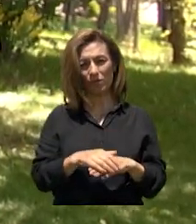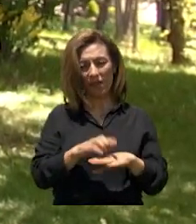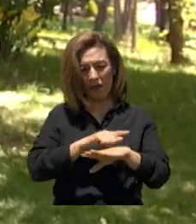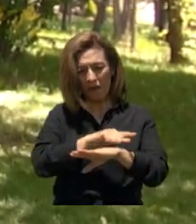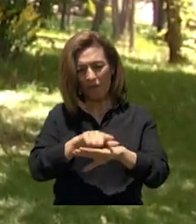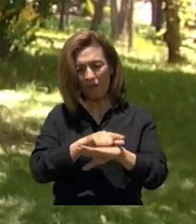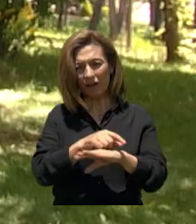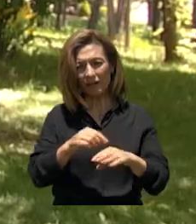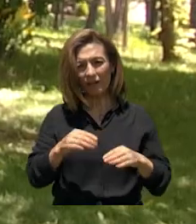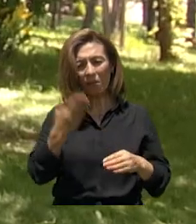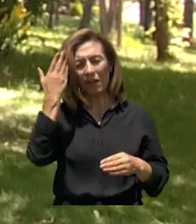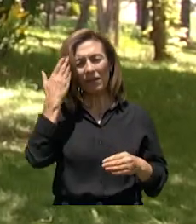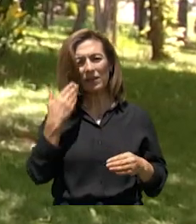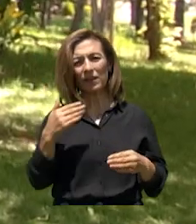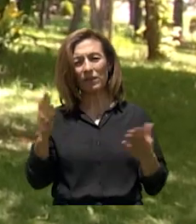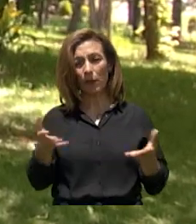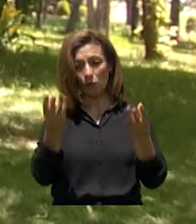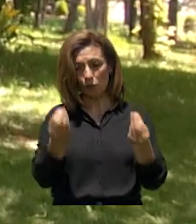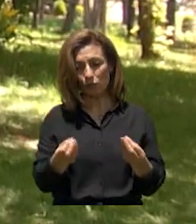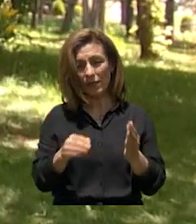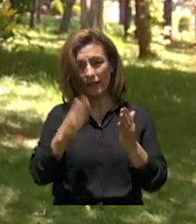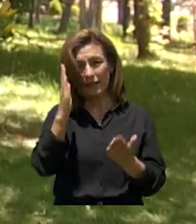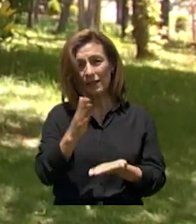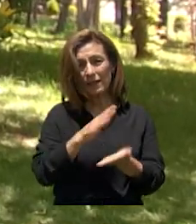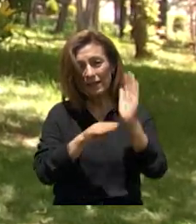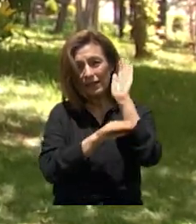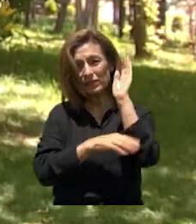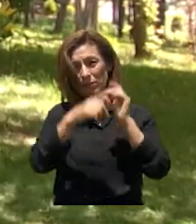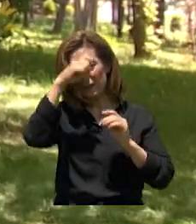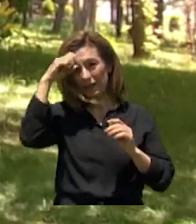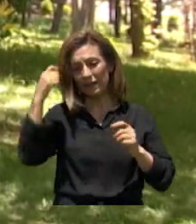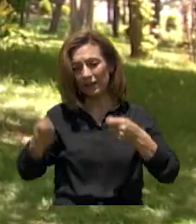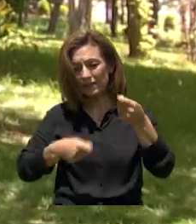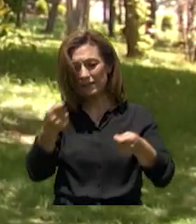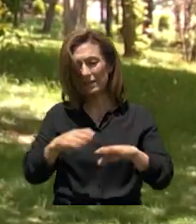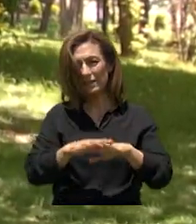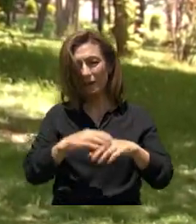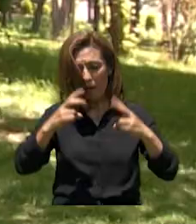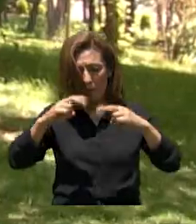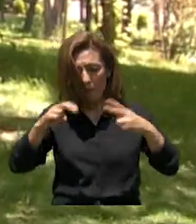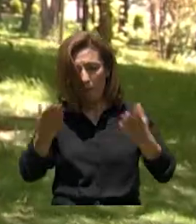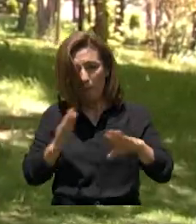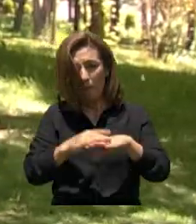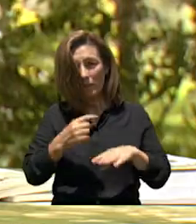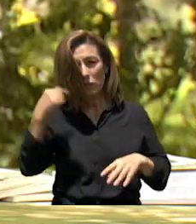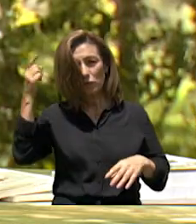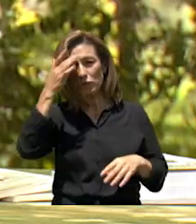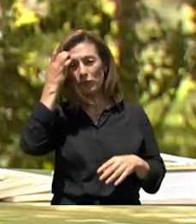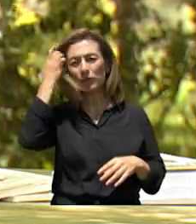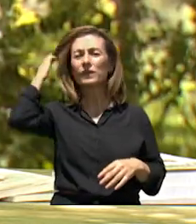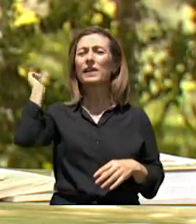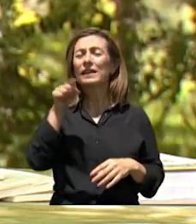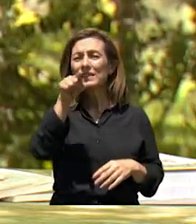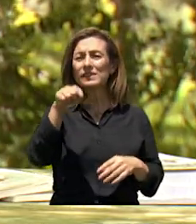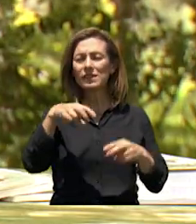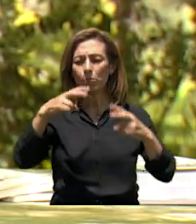vaktini hem keyifli hem de nitelikli geçirebilecek yaz etkinlikleri arayışı içerisine girmiş durumda sizin